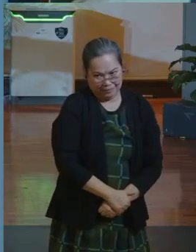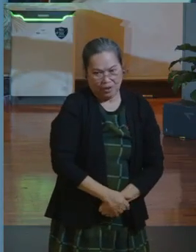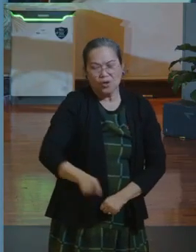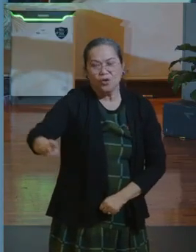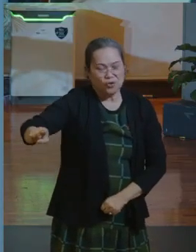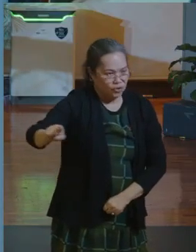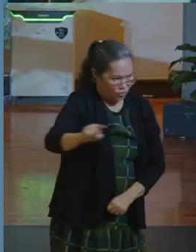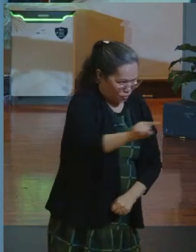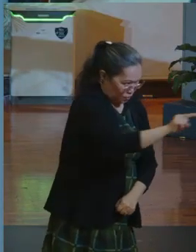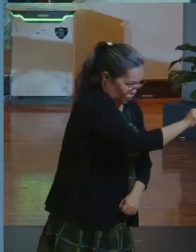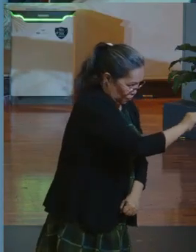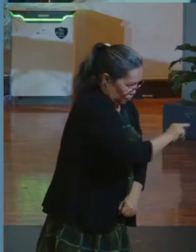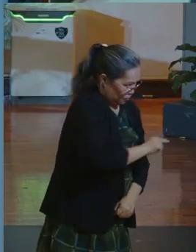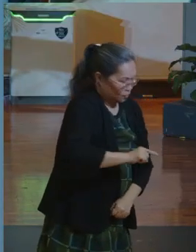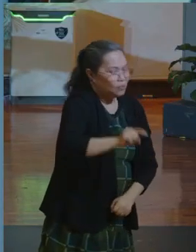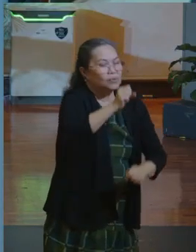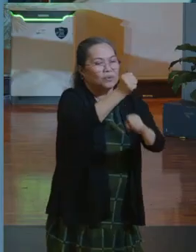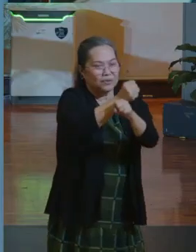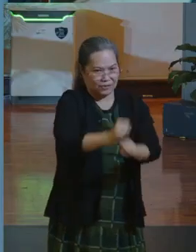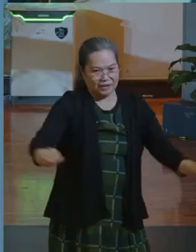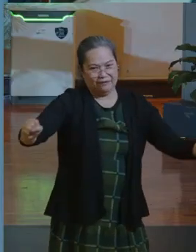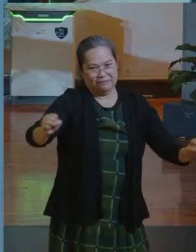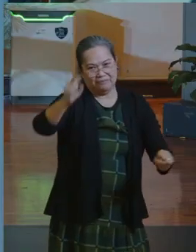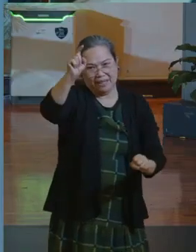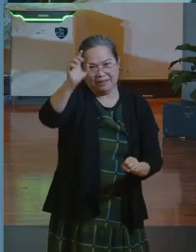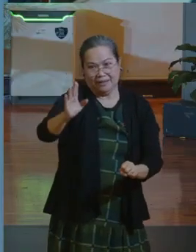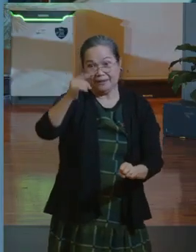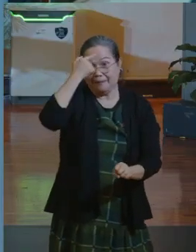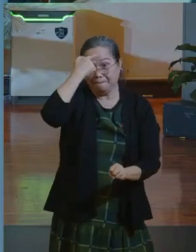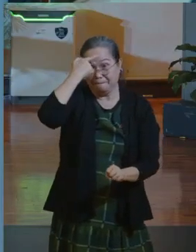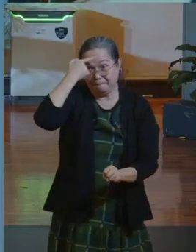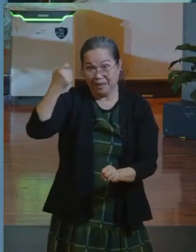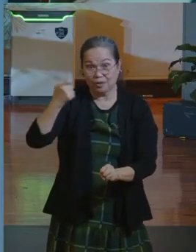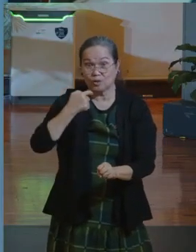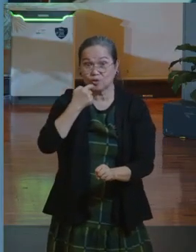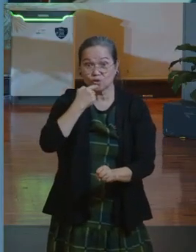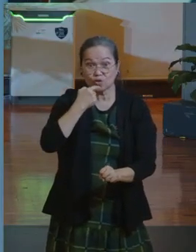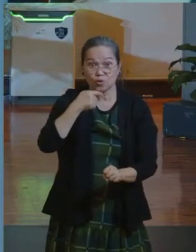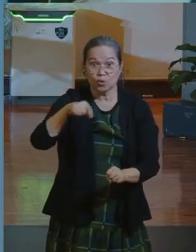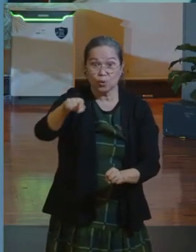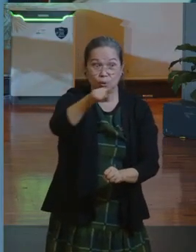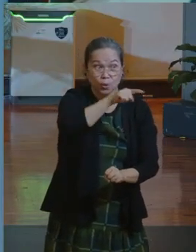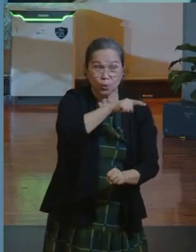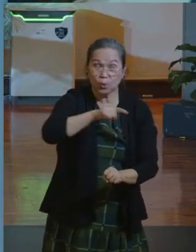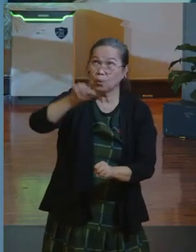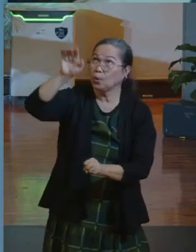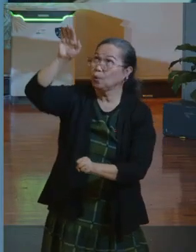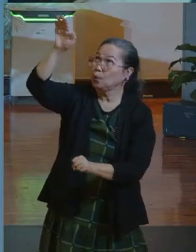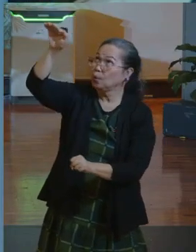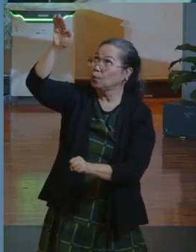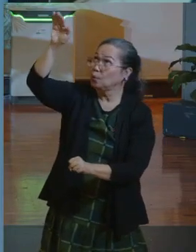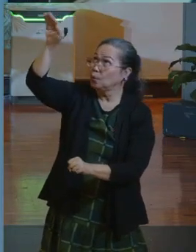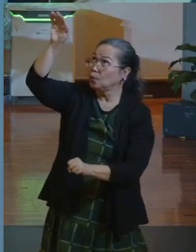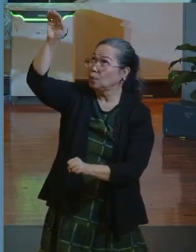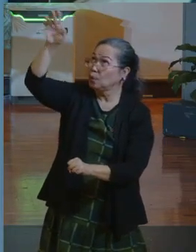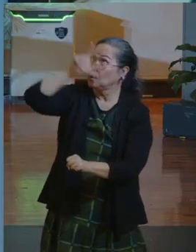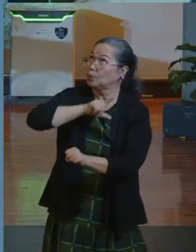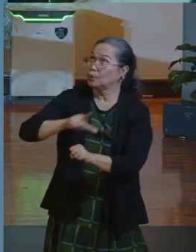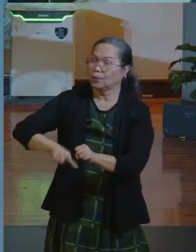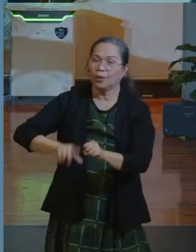kayo ay nilignas niya. Sapagkat they who call upon the name of the Lord shall be